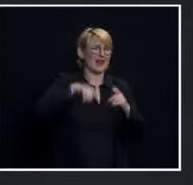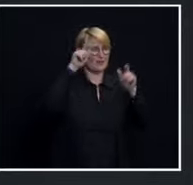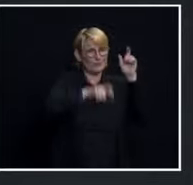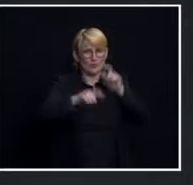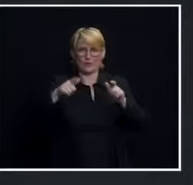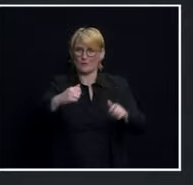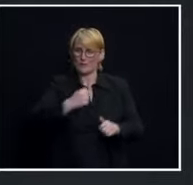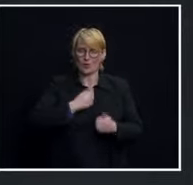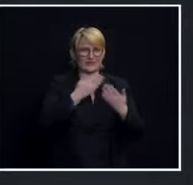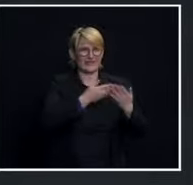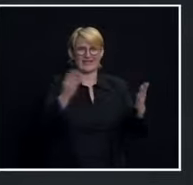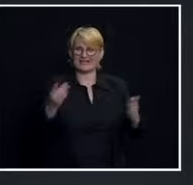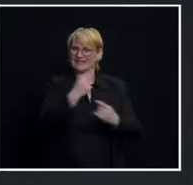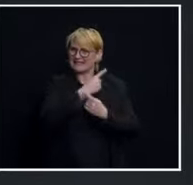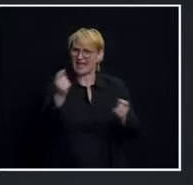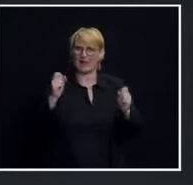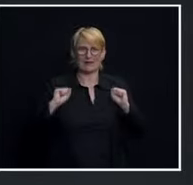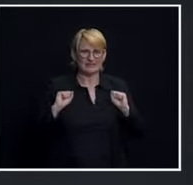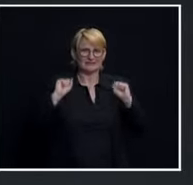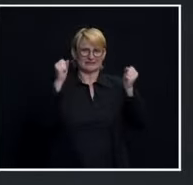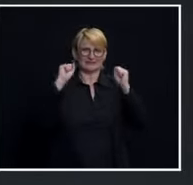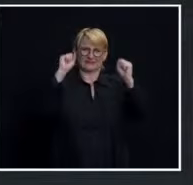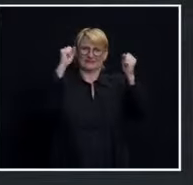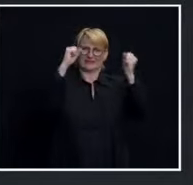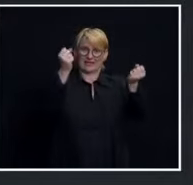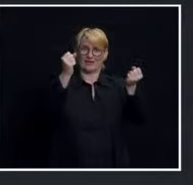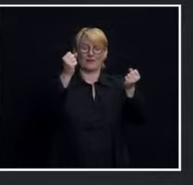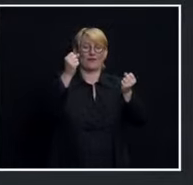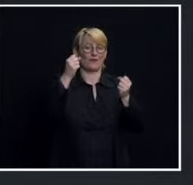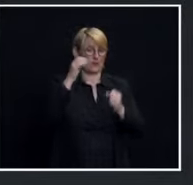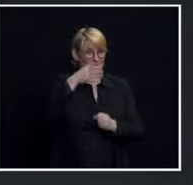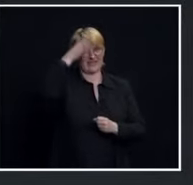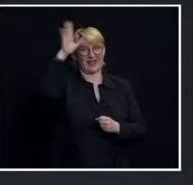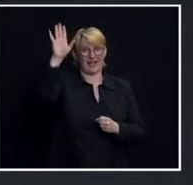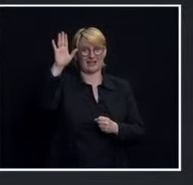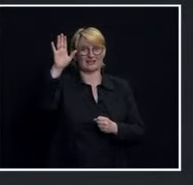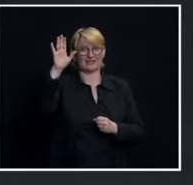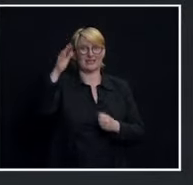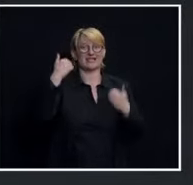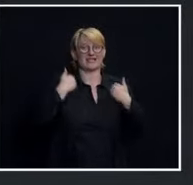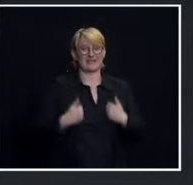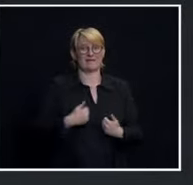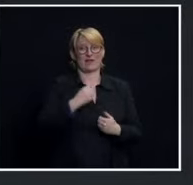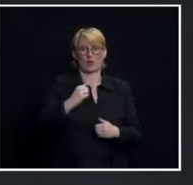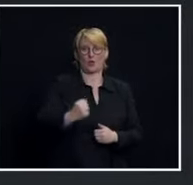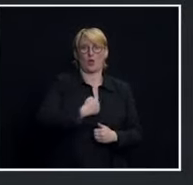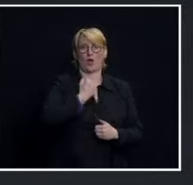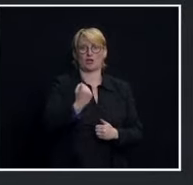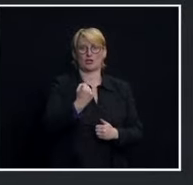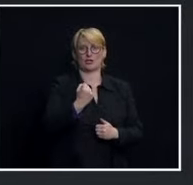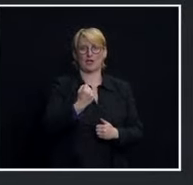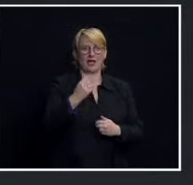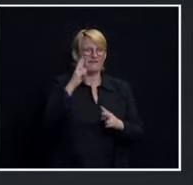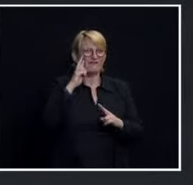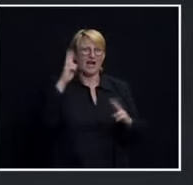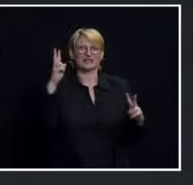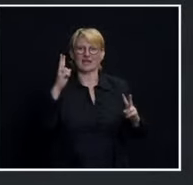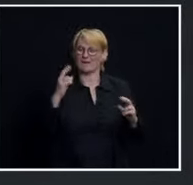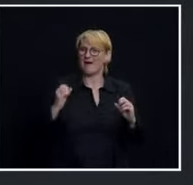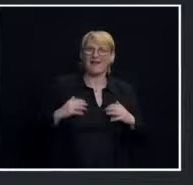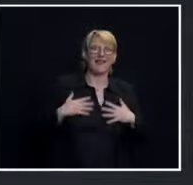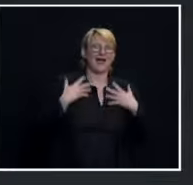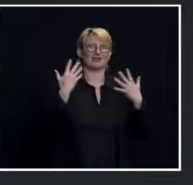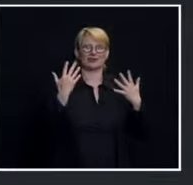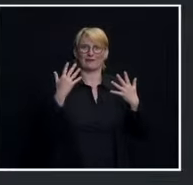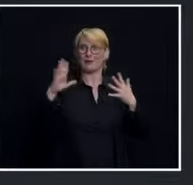Bürger ermutigen, sich einzusetzen. Für Toleranz und Zivilcourage, wachsam und leidenschaftlich,